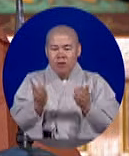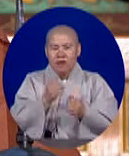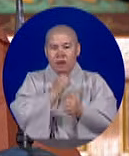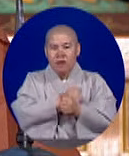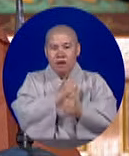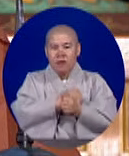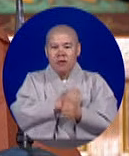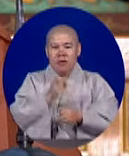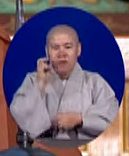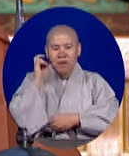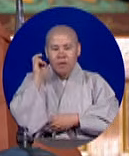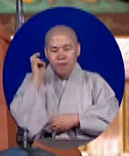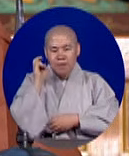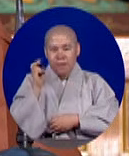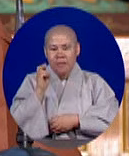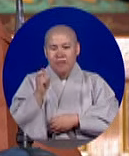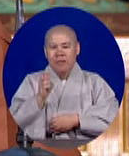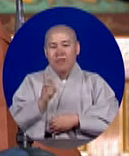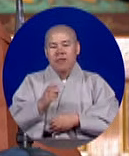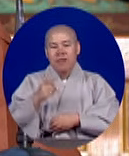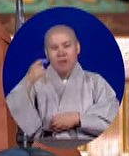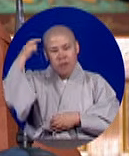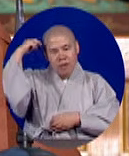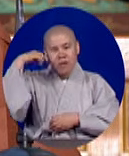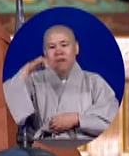이게 이거에서 딱 걸립니다. 이게